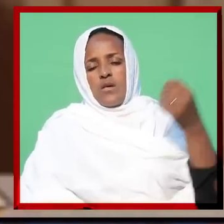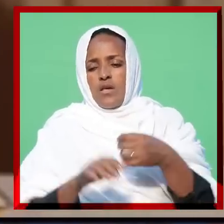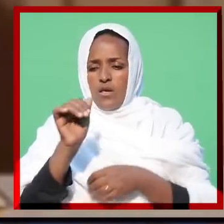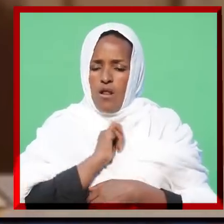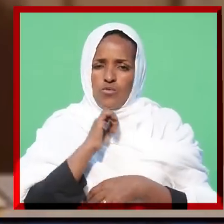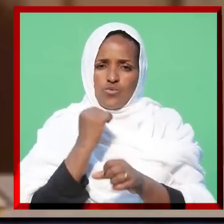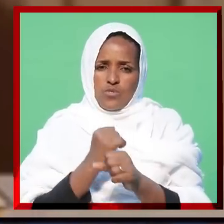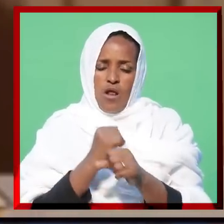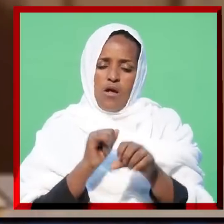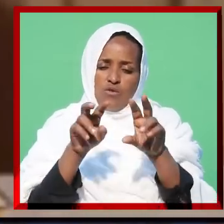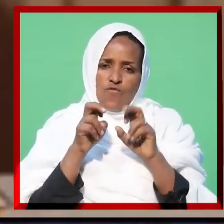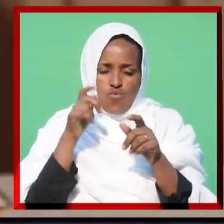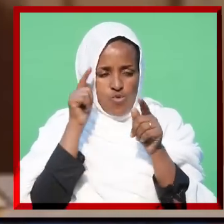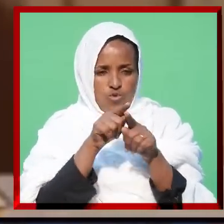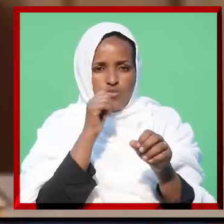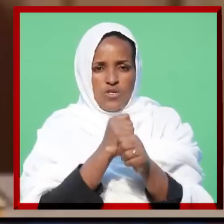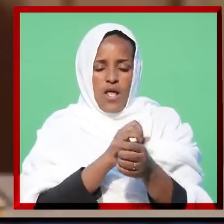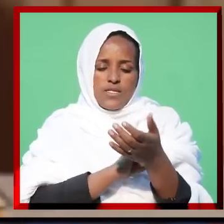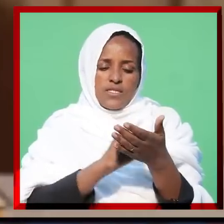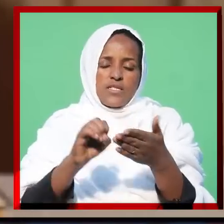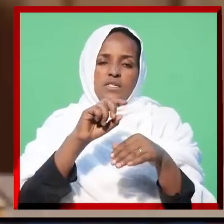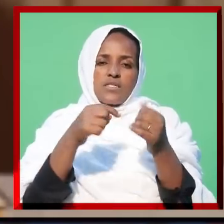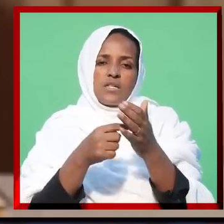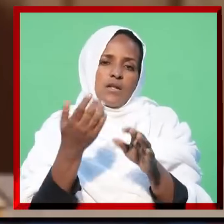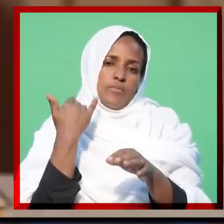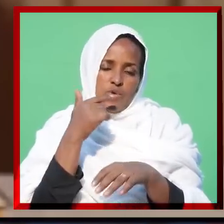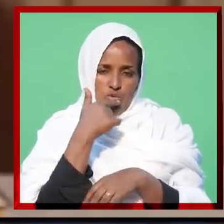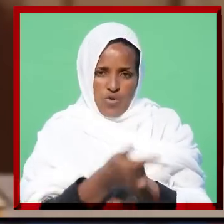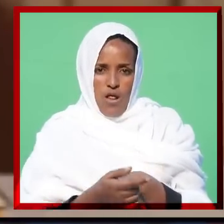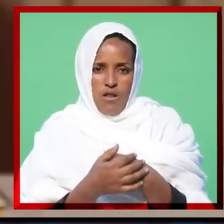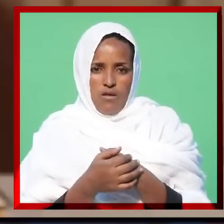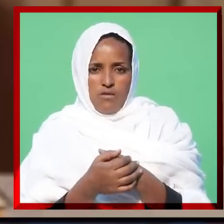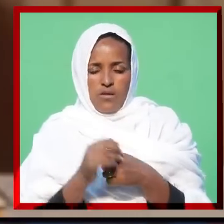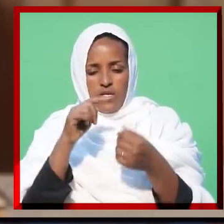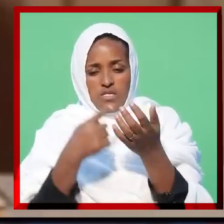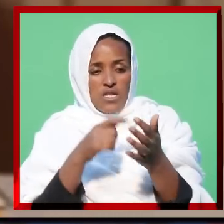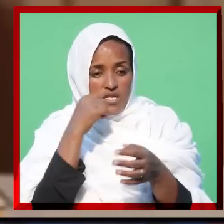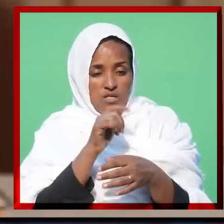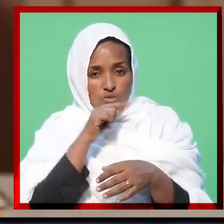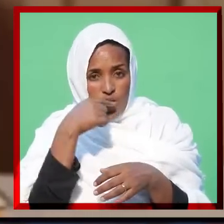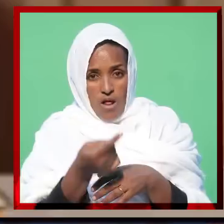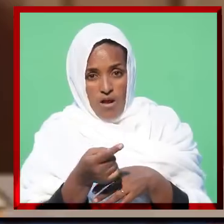يجز أسرار كفو يواندو مسرع سيرك سلنا برانو ولا سلسية نيلا